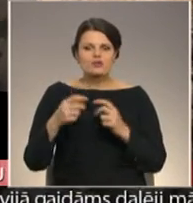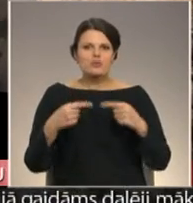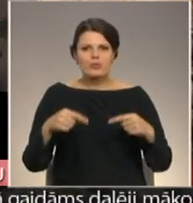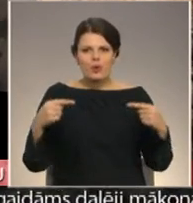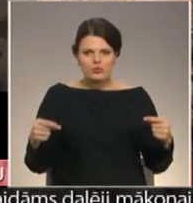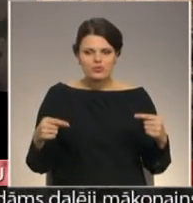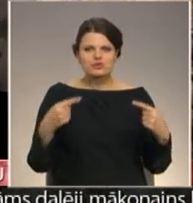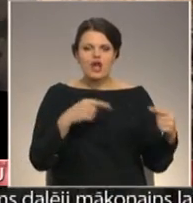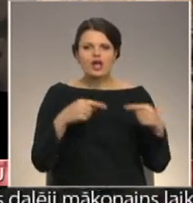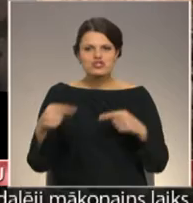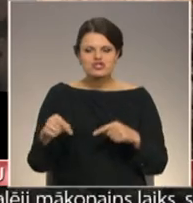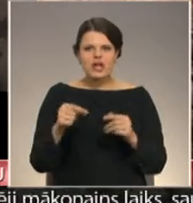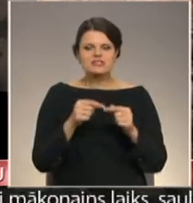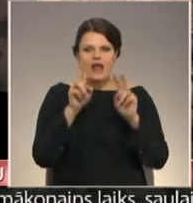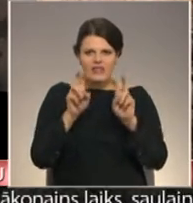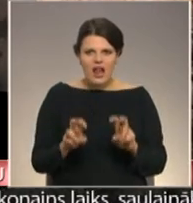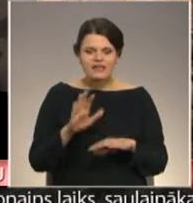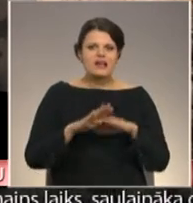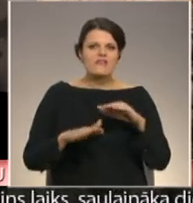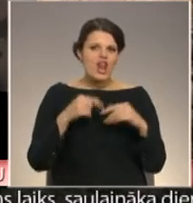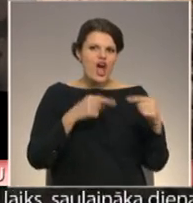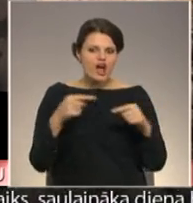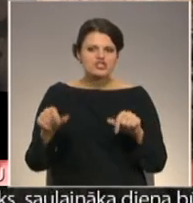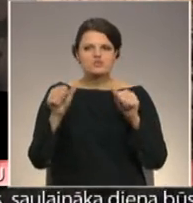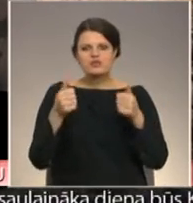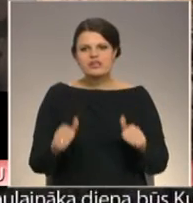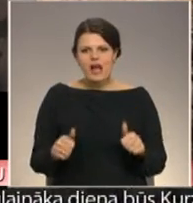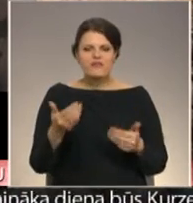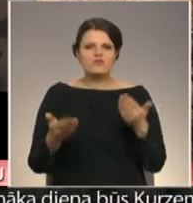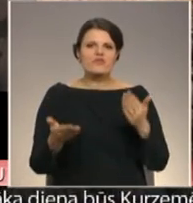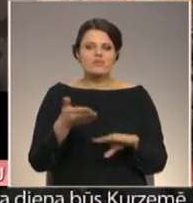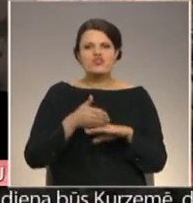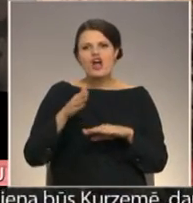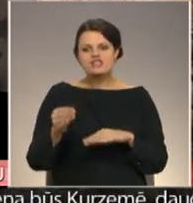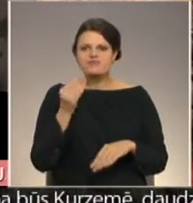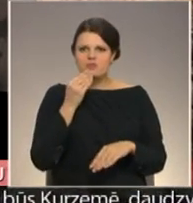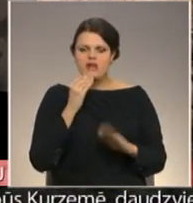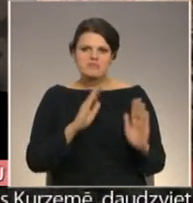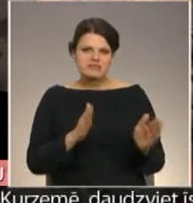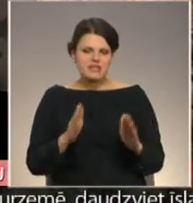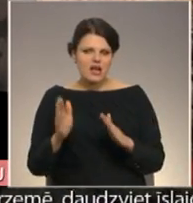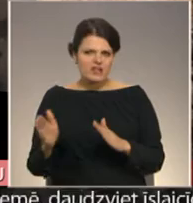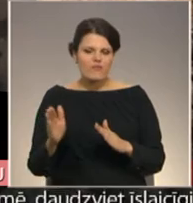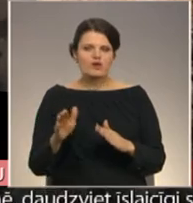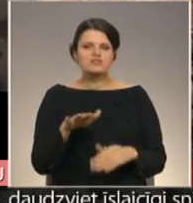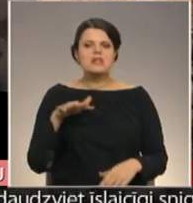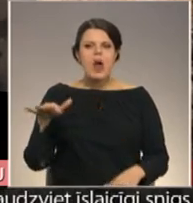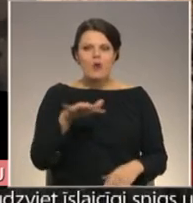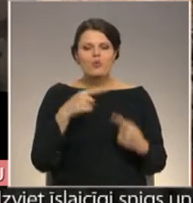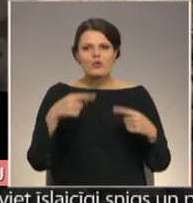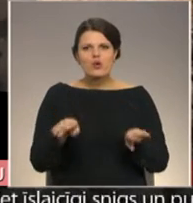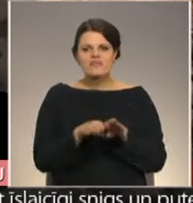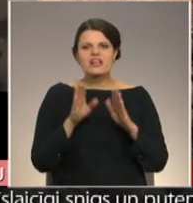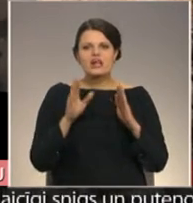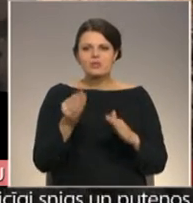jo atšķirās analīzes, kvalitāte, ir jābeido varbūt atsevišķi barības sagatavošanas laukumi, jo ja vienāda